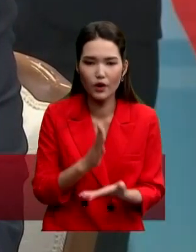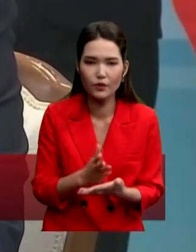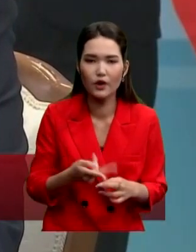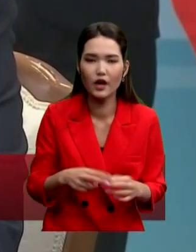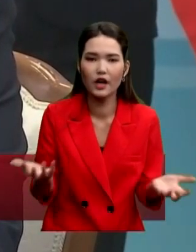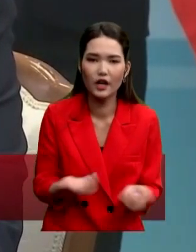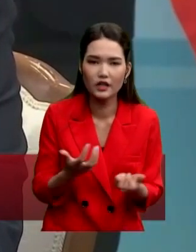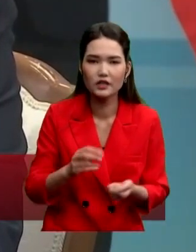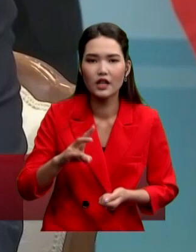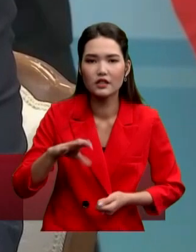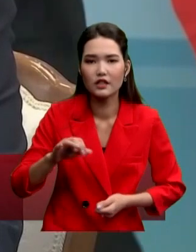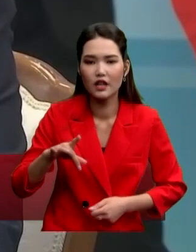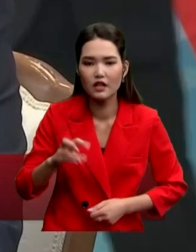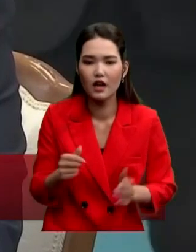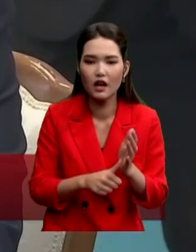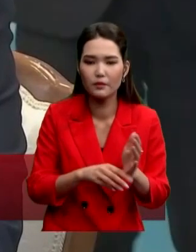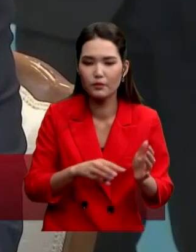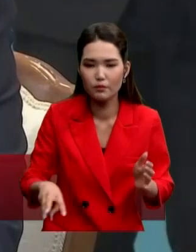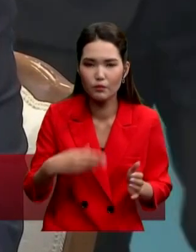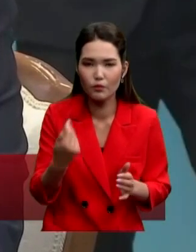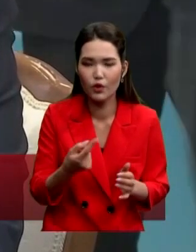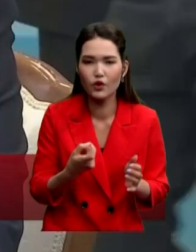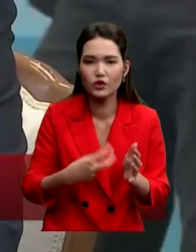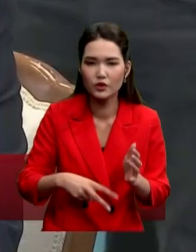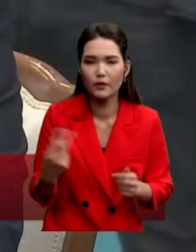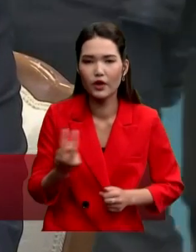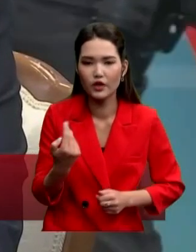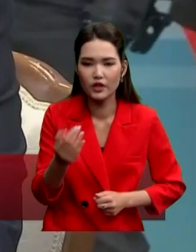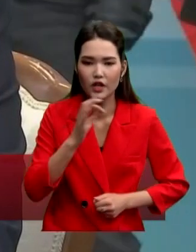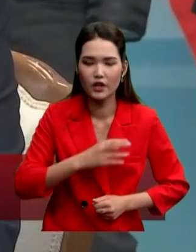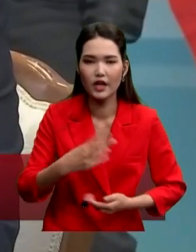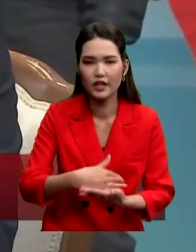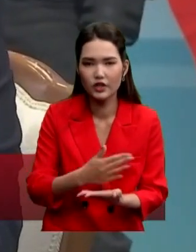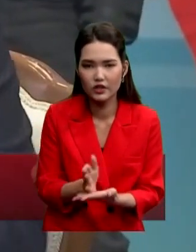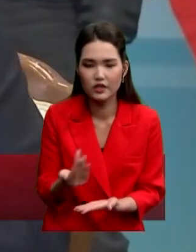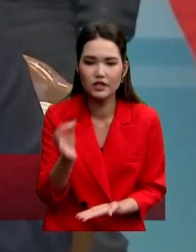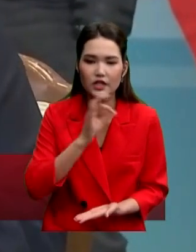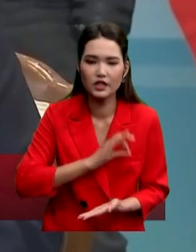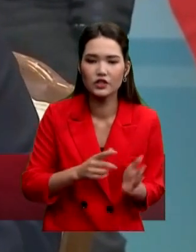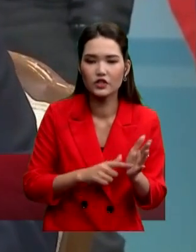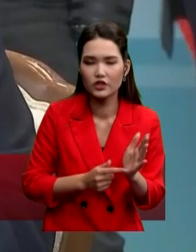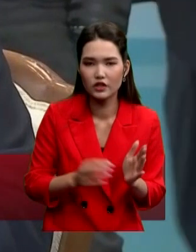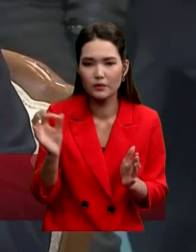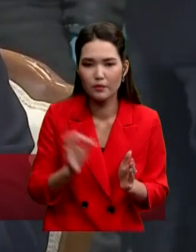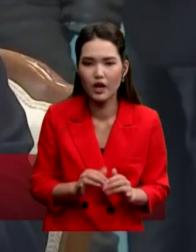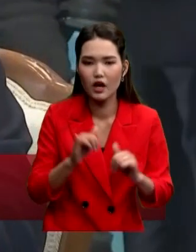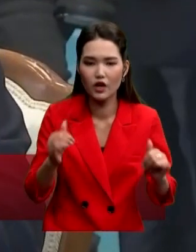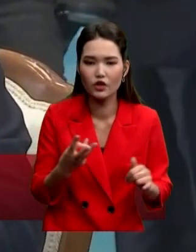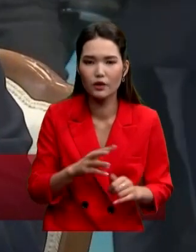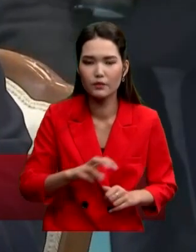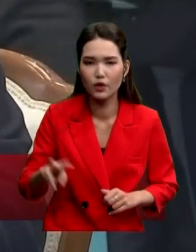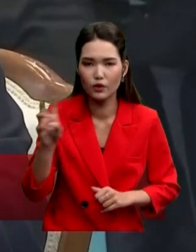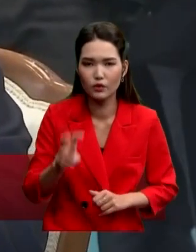Штаты Нидерландыдан кейін $60 миллиард инвестиция салған екінші ел. Біздің екі жақты тауар айналымымыз 37% артып, $3.5 миллиард